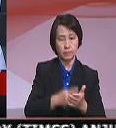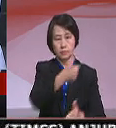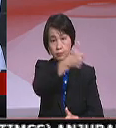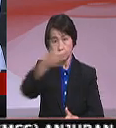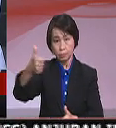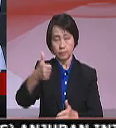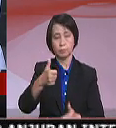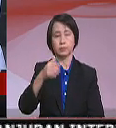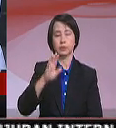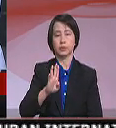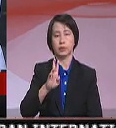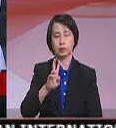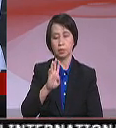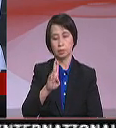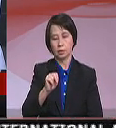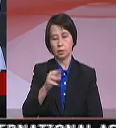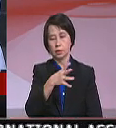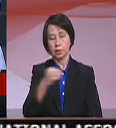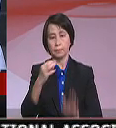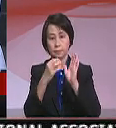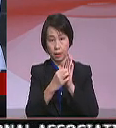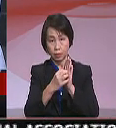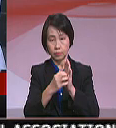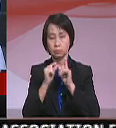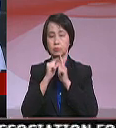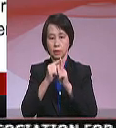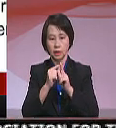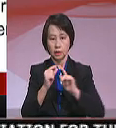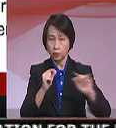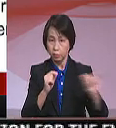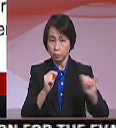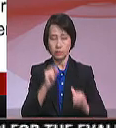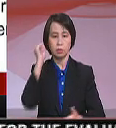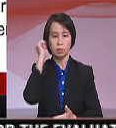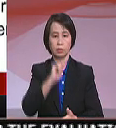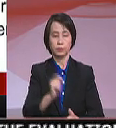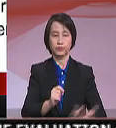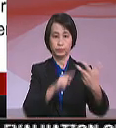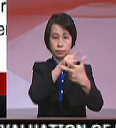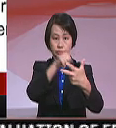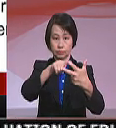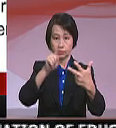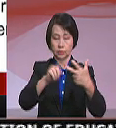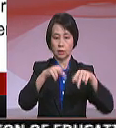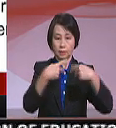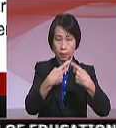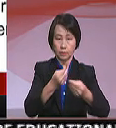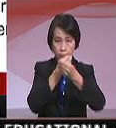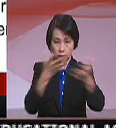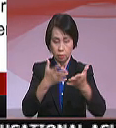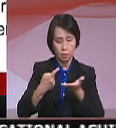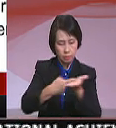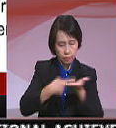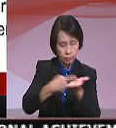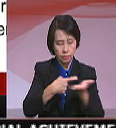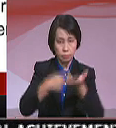tertinggi bersatu BN dan PAS. Ya, kenyataan bersama oleh Setiausaha Agung ketiga-tiga parti maklumkan